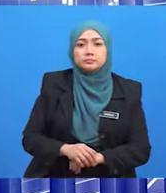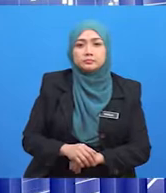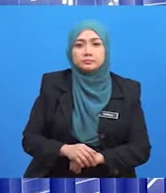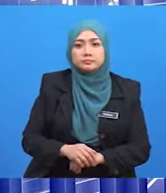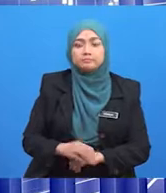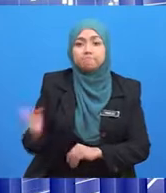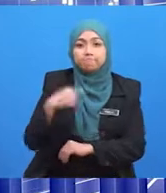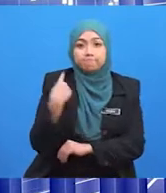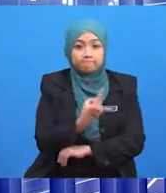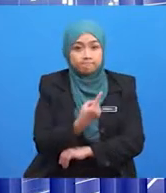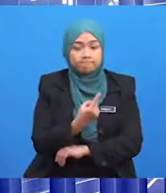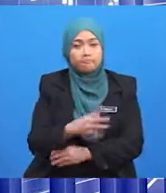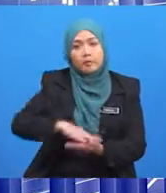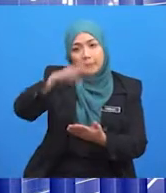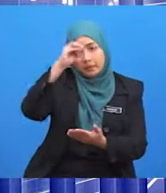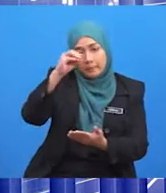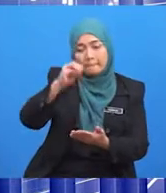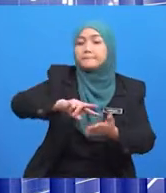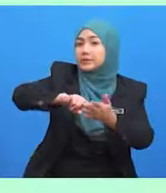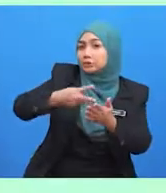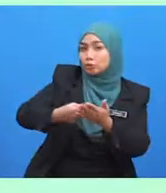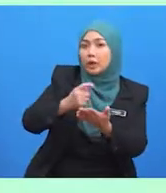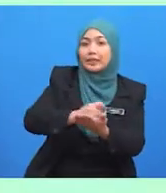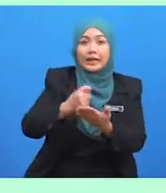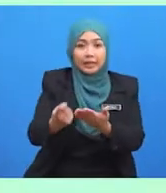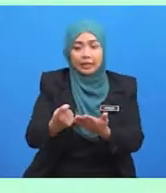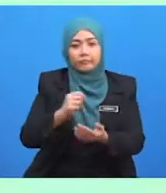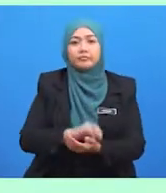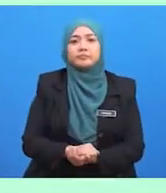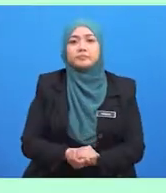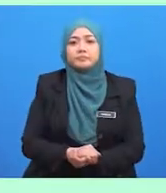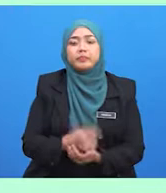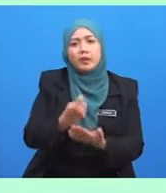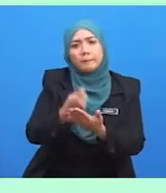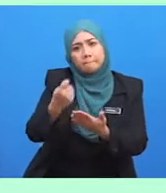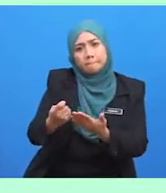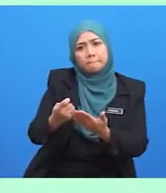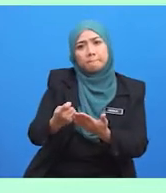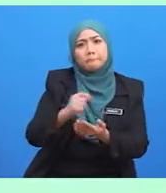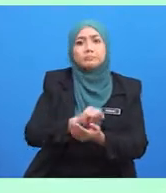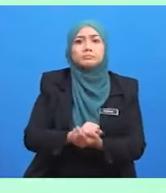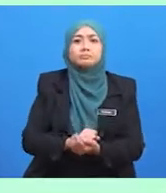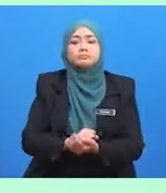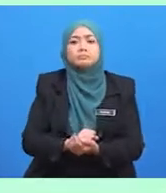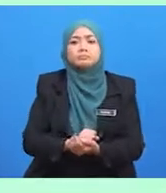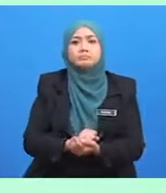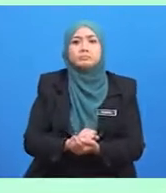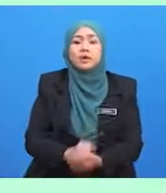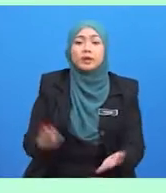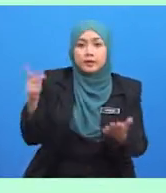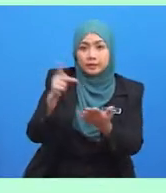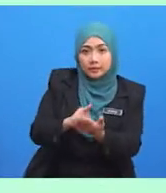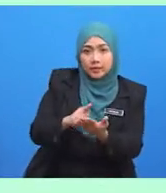Mari kita belajar maksud tarif. Tarif merupakan cukai yang dikenakan atas barang yang